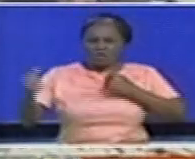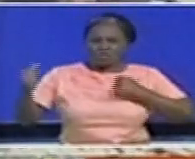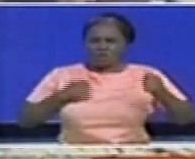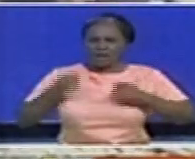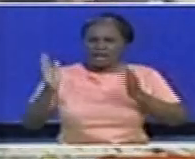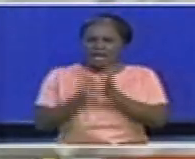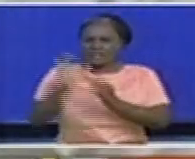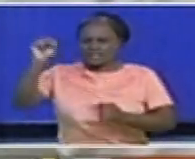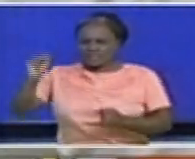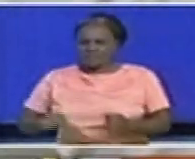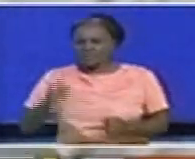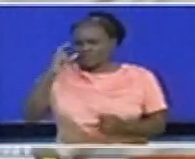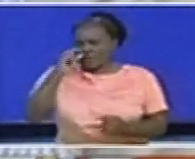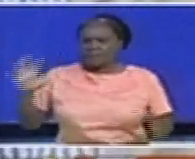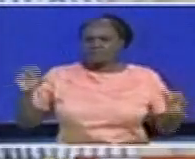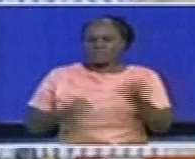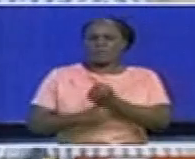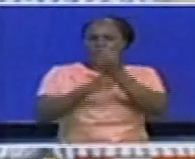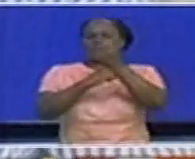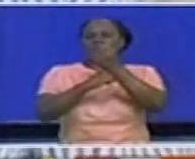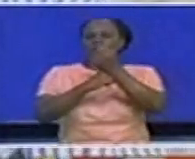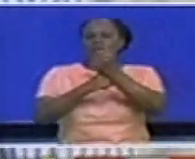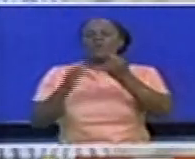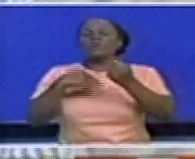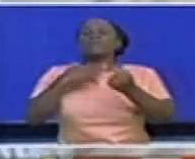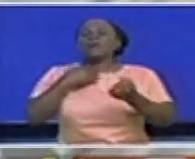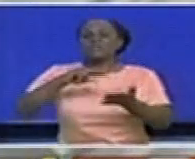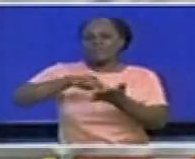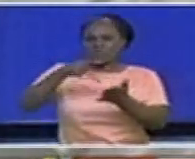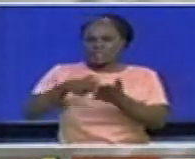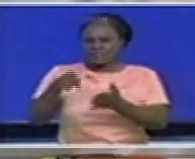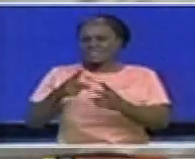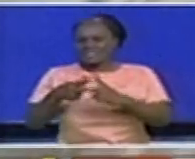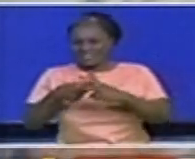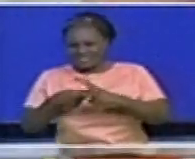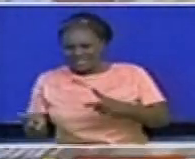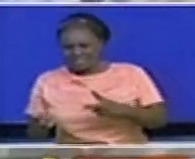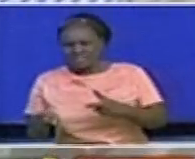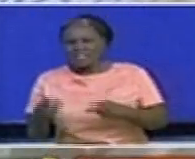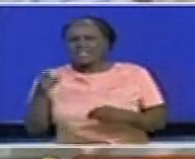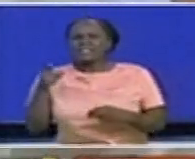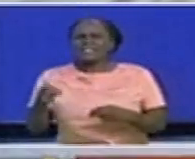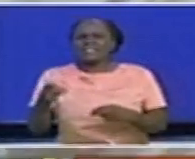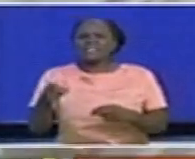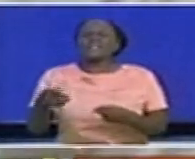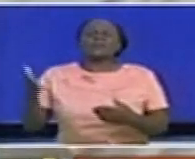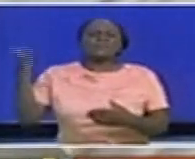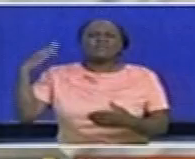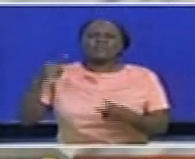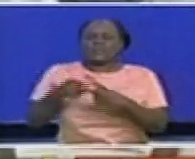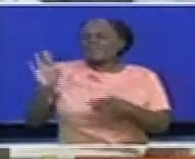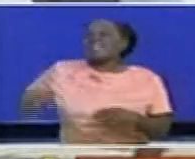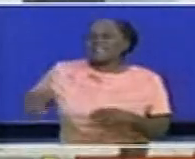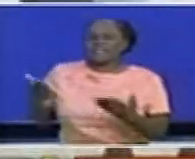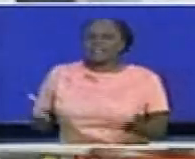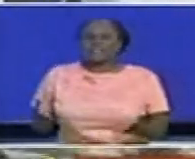Sudan Kusini. Tumeunga mkono, tunataka mradi uanze huu mradi ungekuwa umeanza pale awali umechelewa hata kamwe.